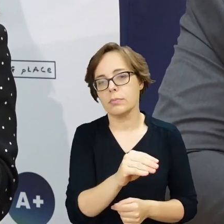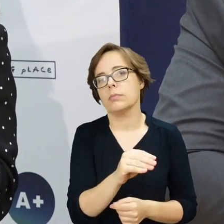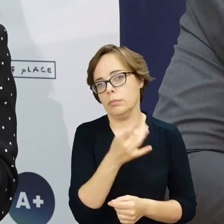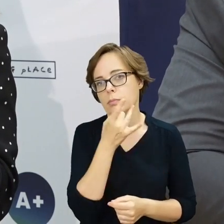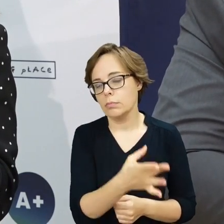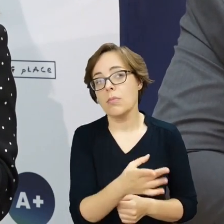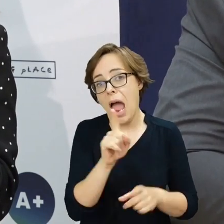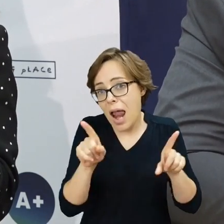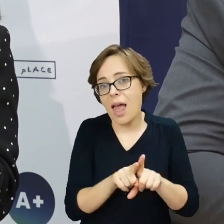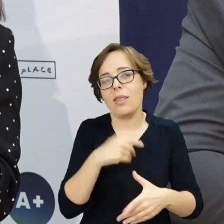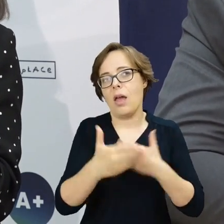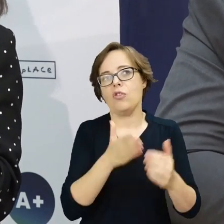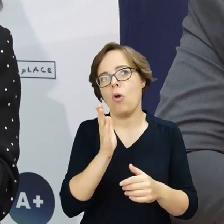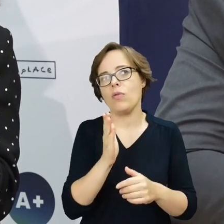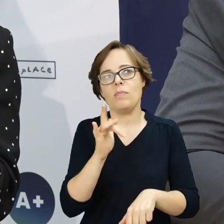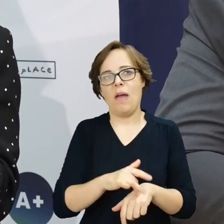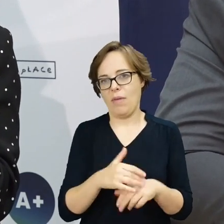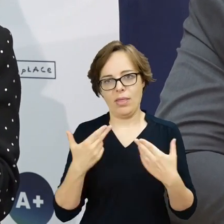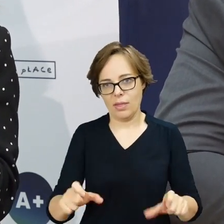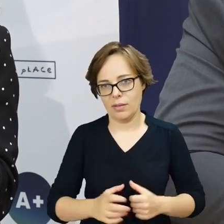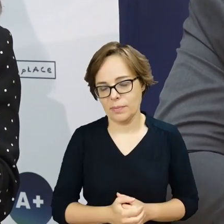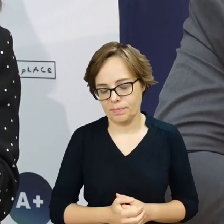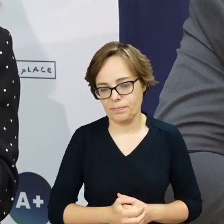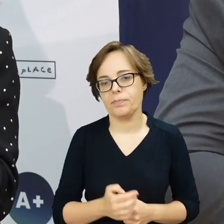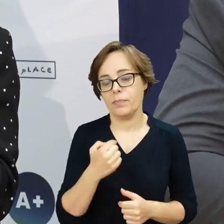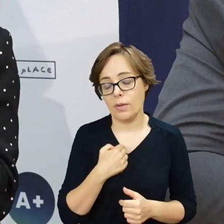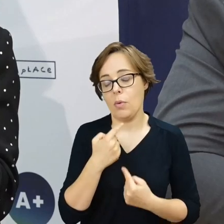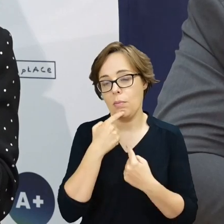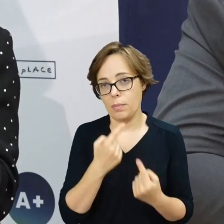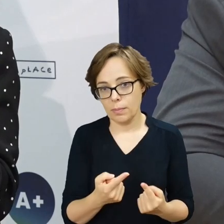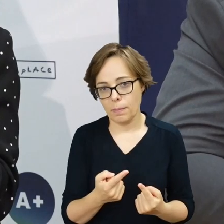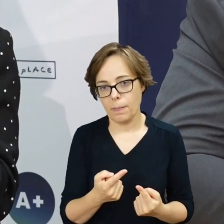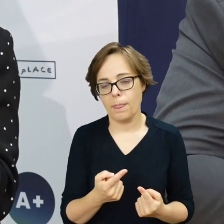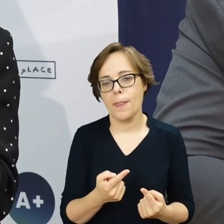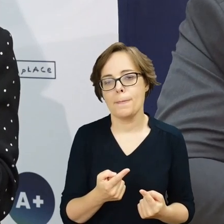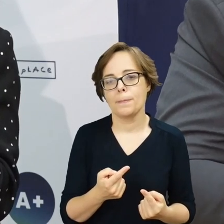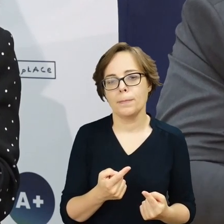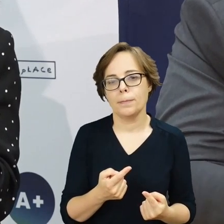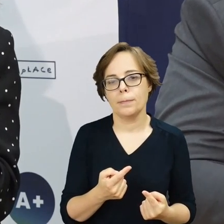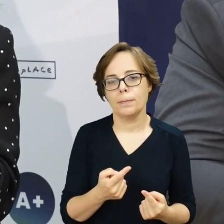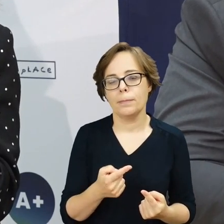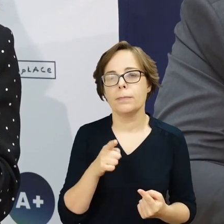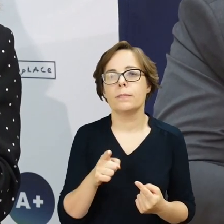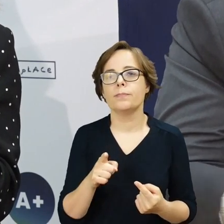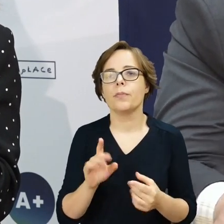że po przeglądzie wniosków, że odpowiedzi na wnioski sieci